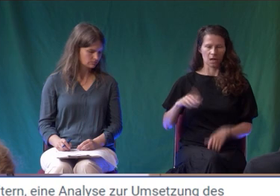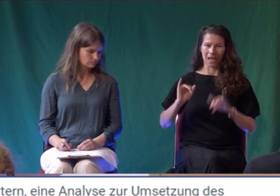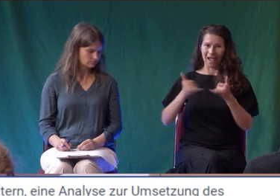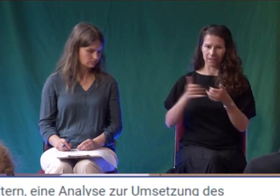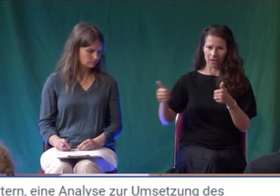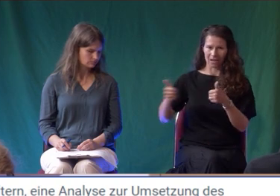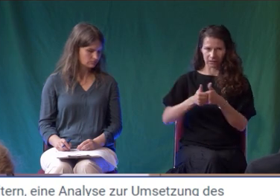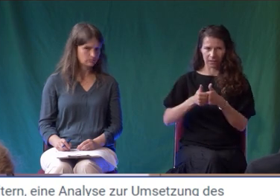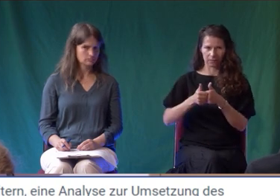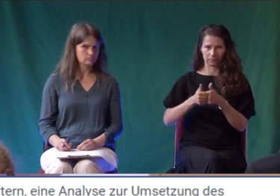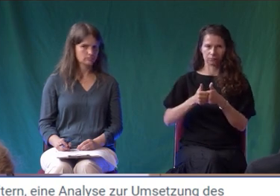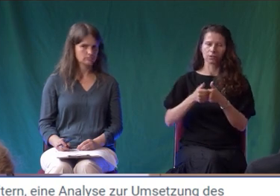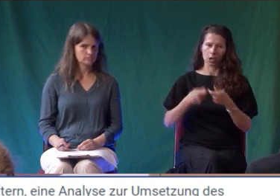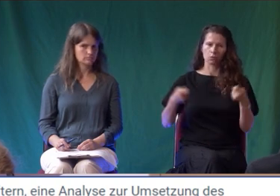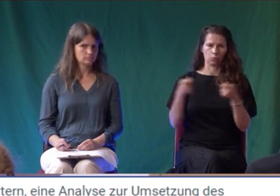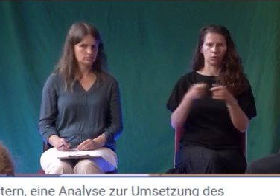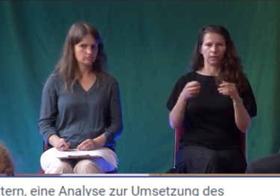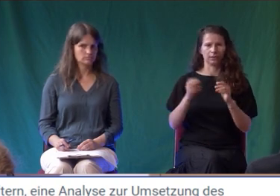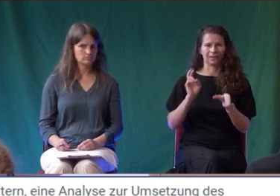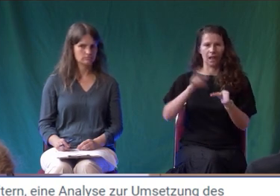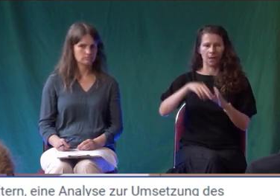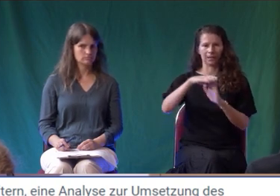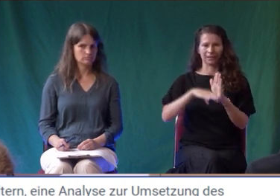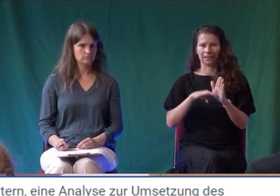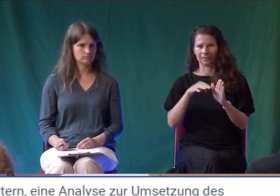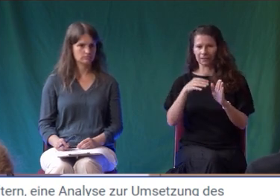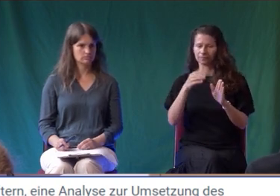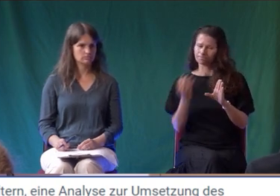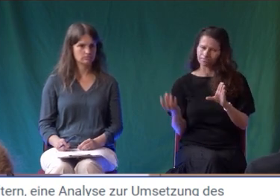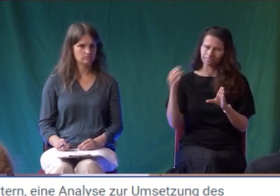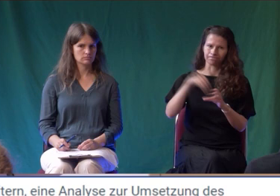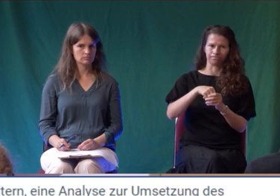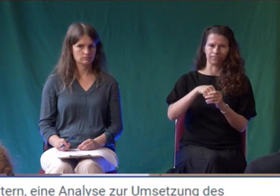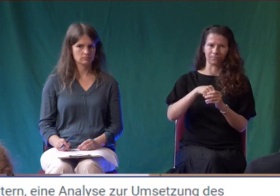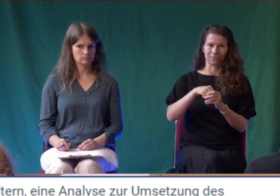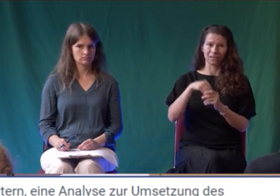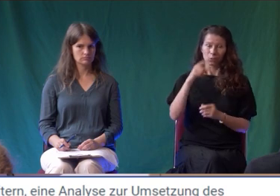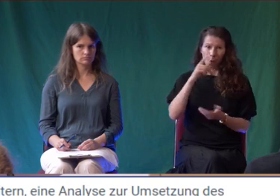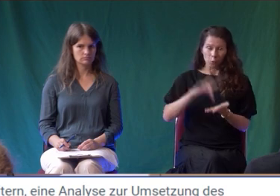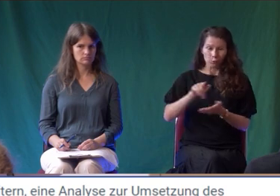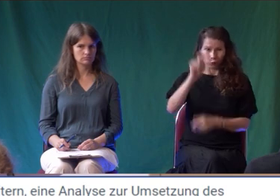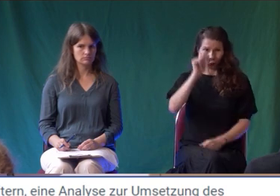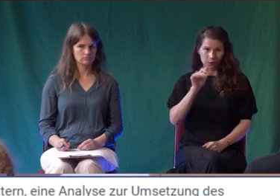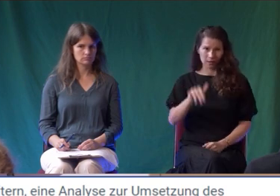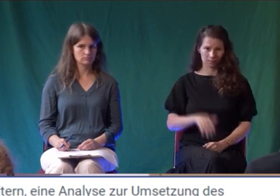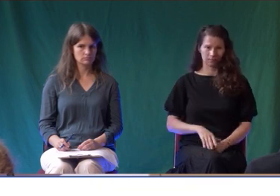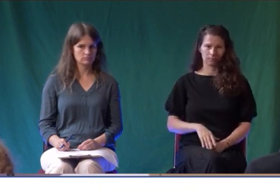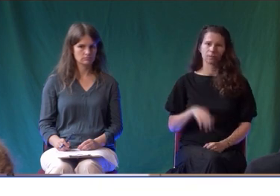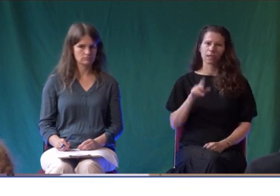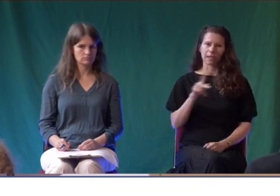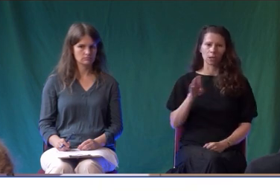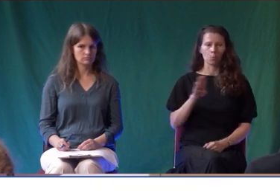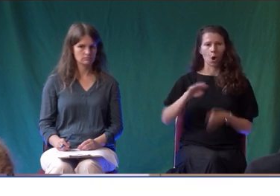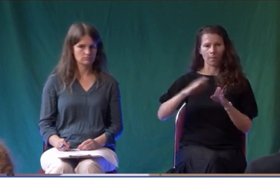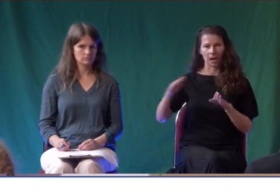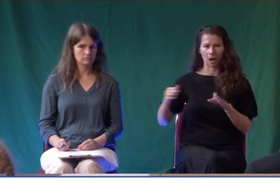explizit mit im bundesteilhabegesetz erwähnt wurde und Kerstin plochberger und andere Aktivisten auf